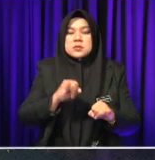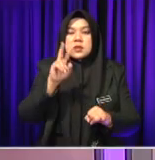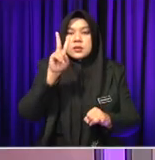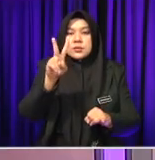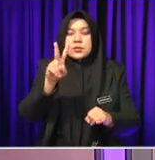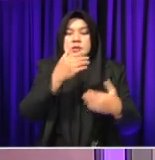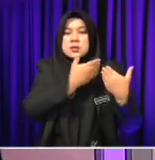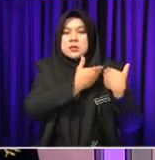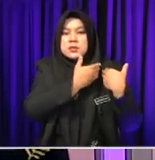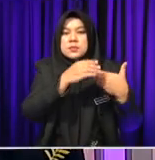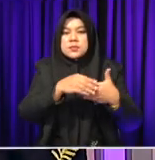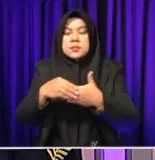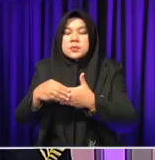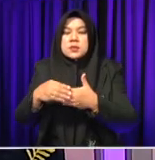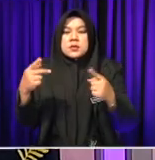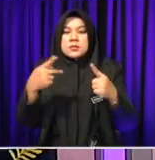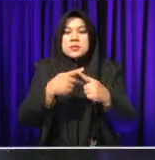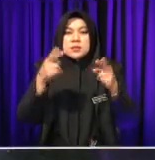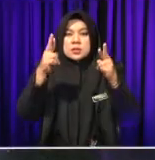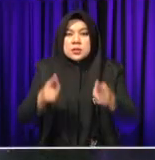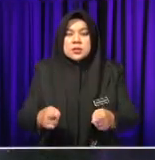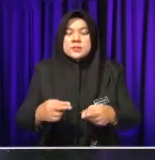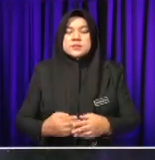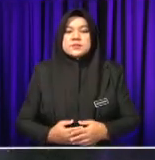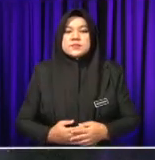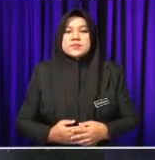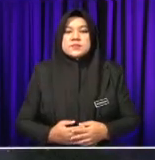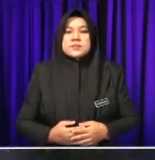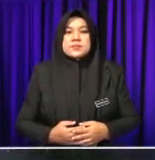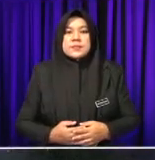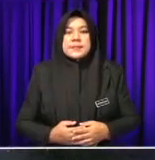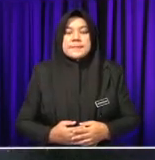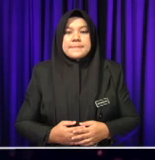tanggungjawab pemimpin terhadap rakyat okey okey Hanita Azah Oke Hanita